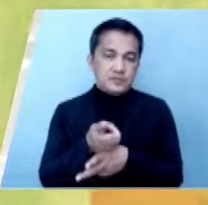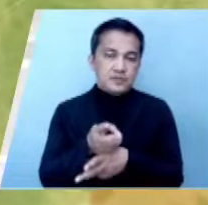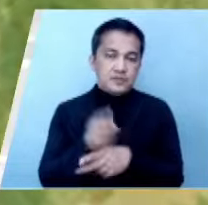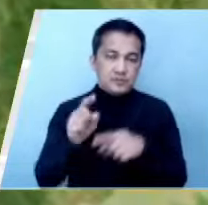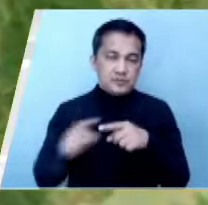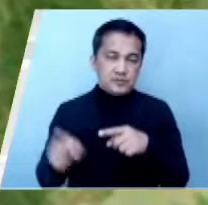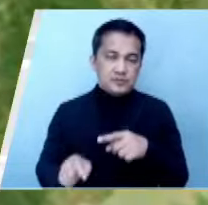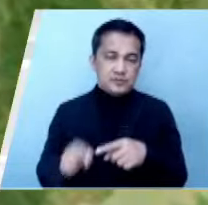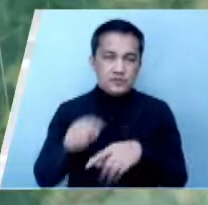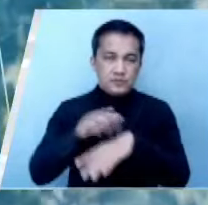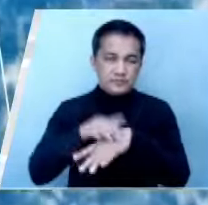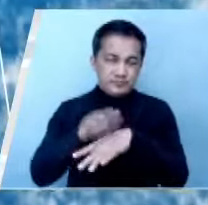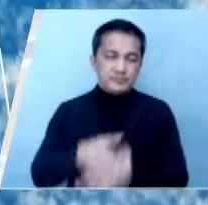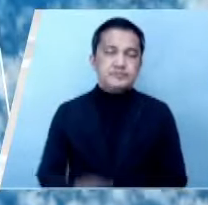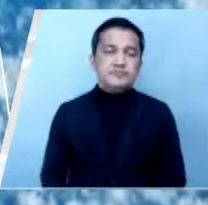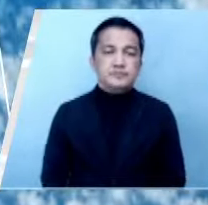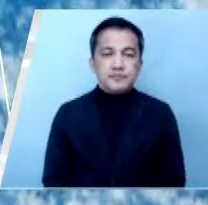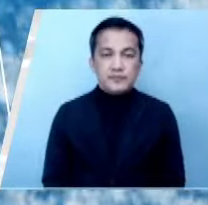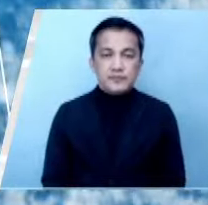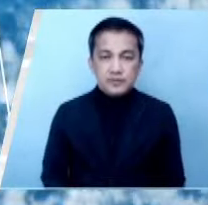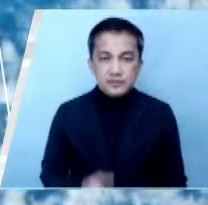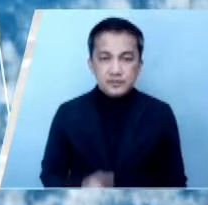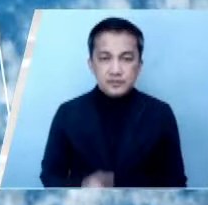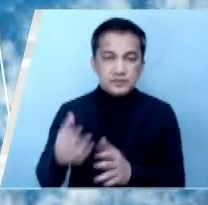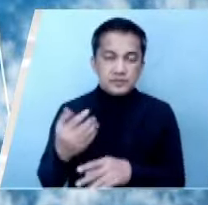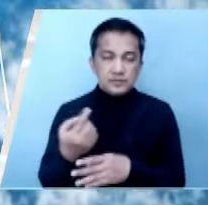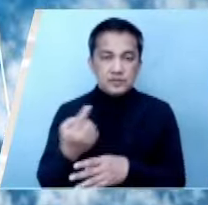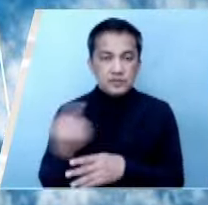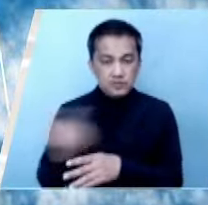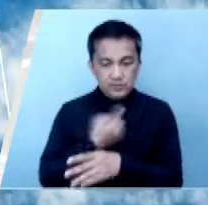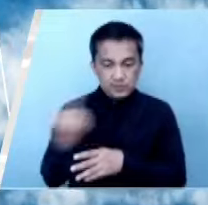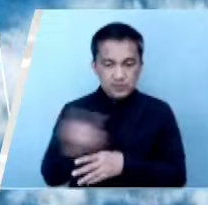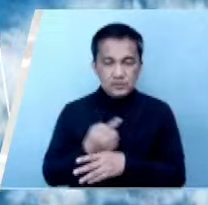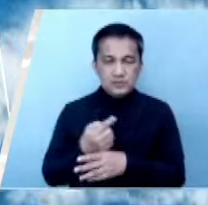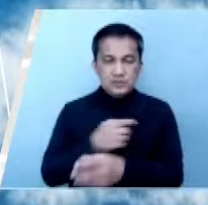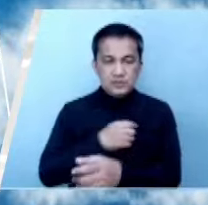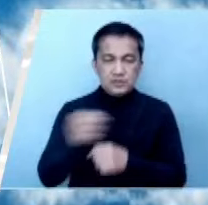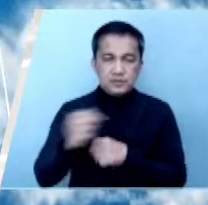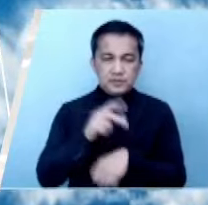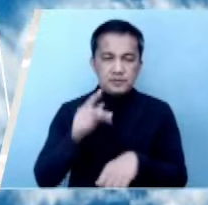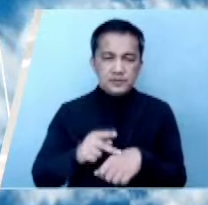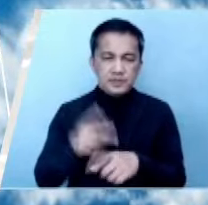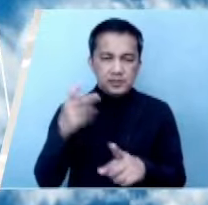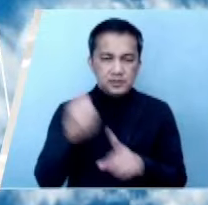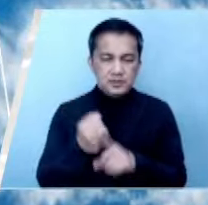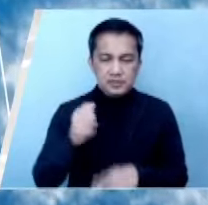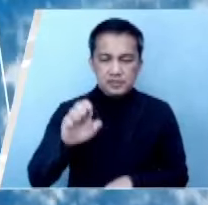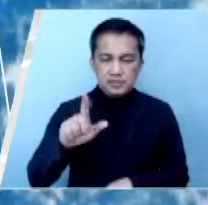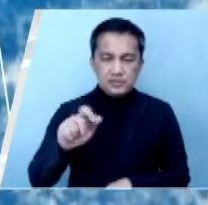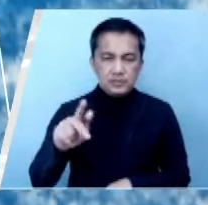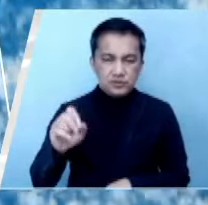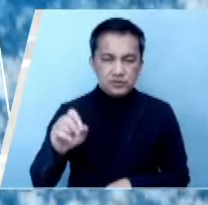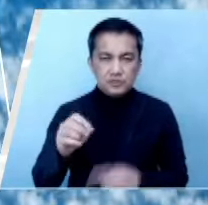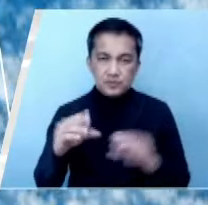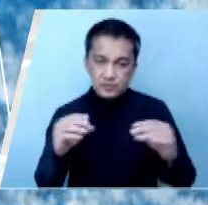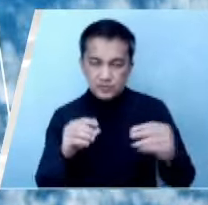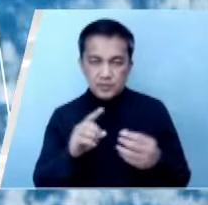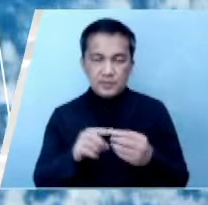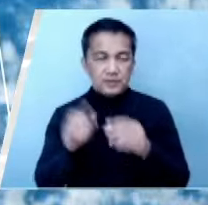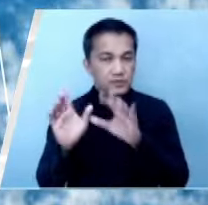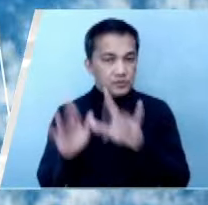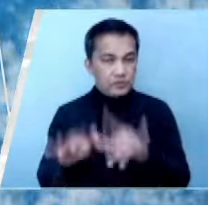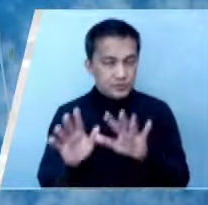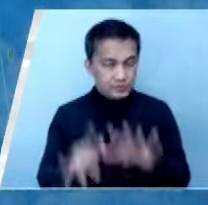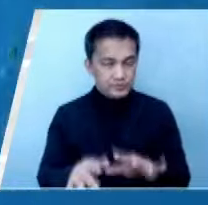advisory. Samantala, sa mga nakalipas na Linggo, unti-unting nakabawi ang bansa mula sa epekto ng El Nino kung pag-uusapan ang rainfall.